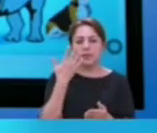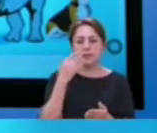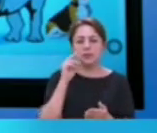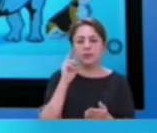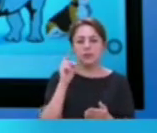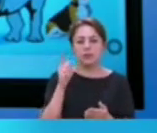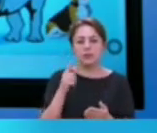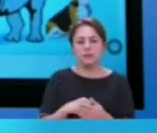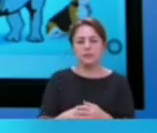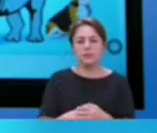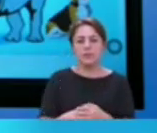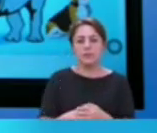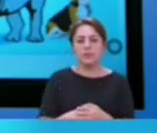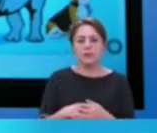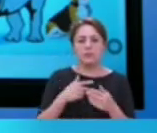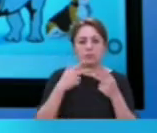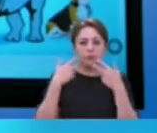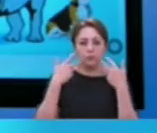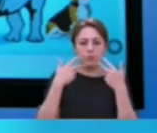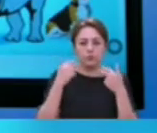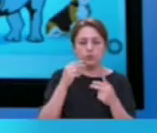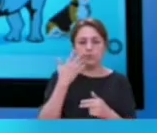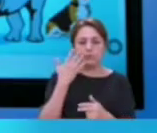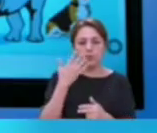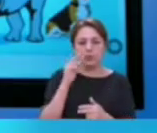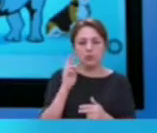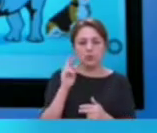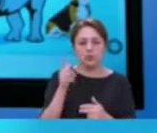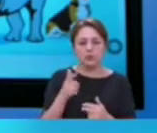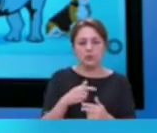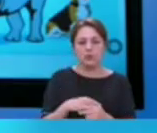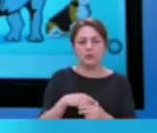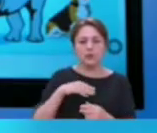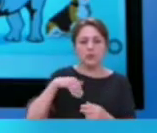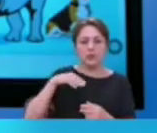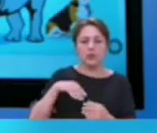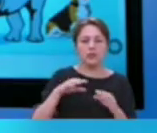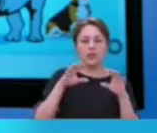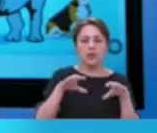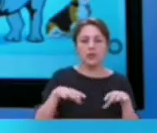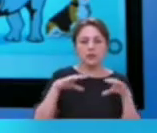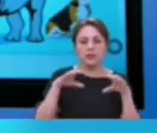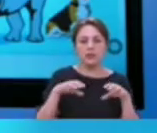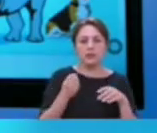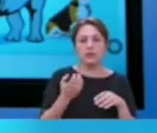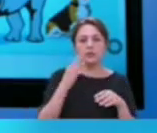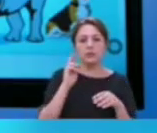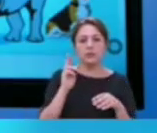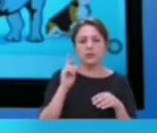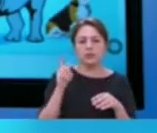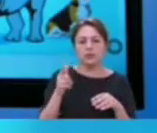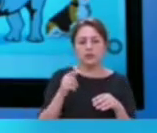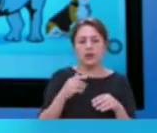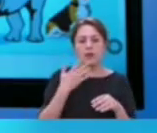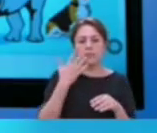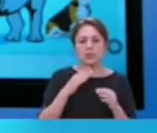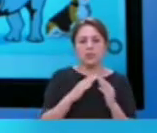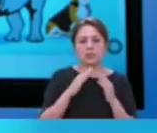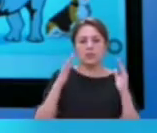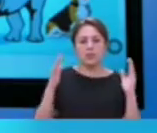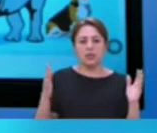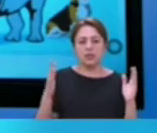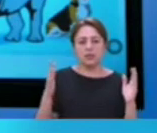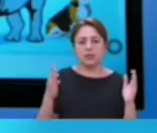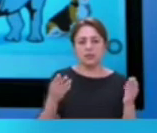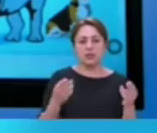kilogram. Mana mushuk 5 kilogram. Endi esa it. İt neçə kilogram? 5-dən kətdə, qolgələrdən